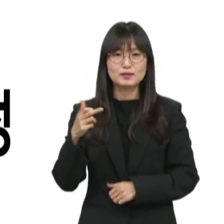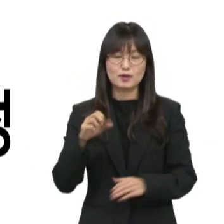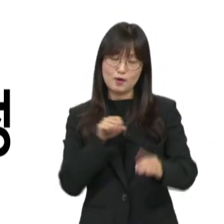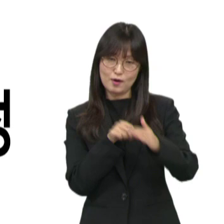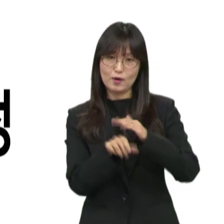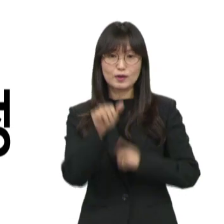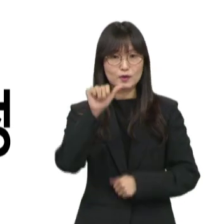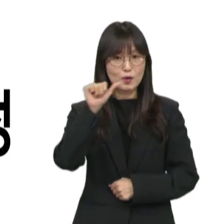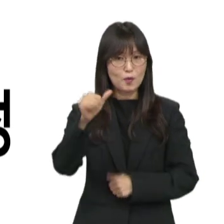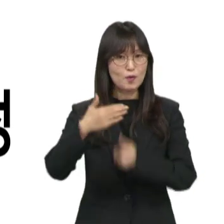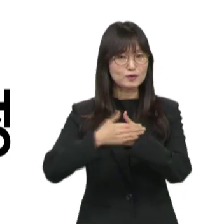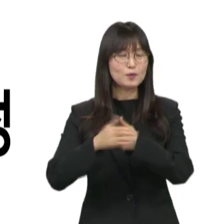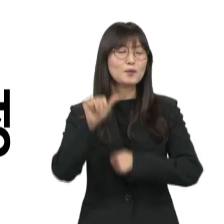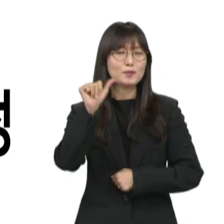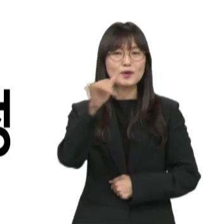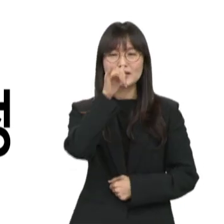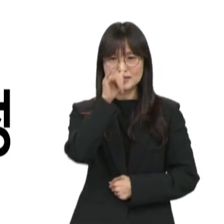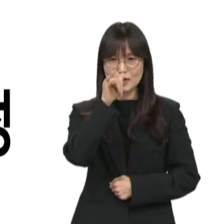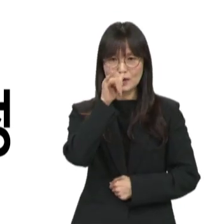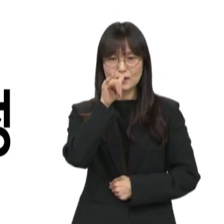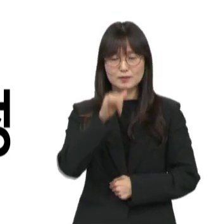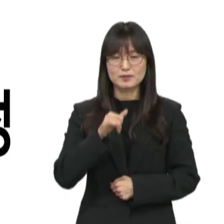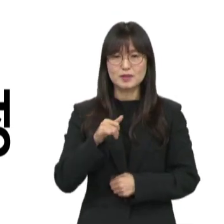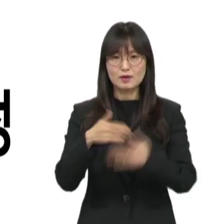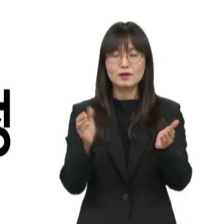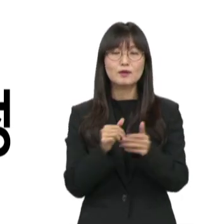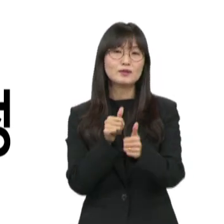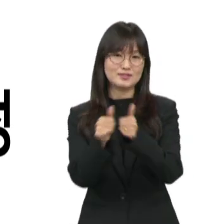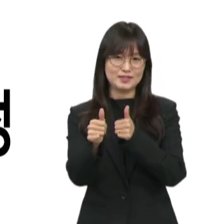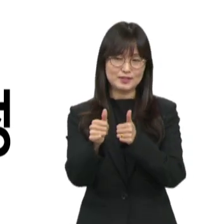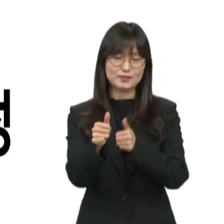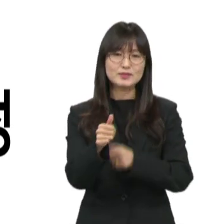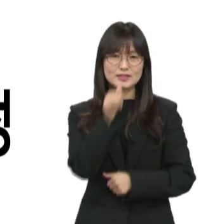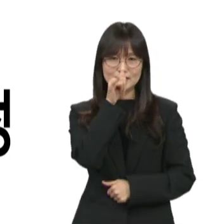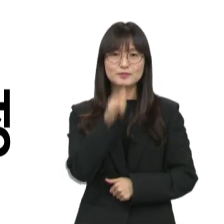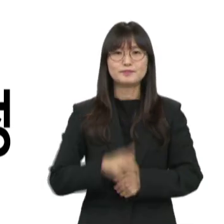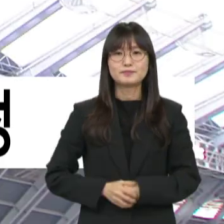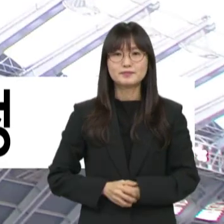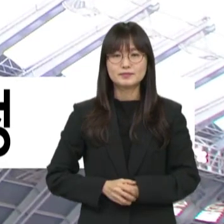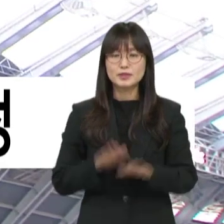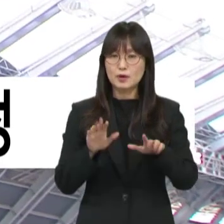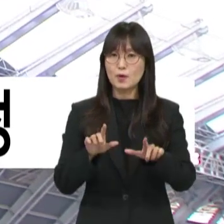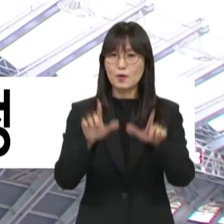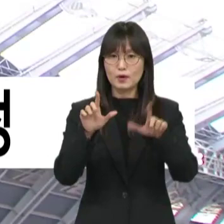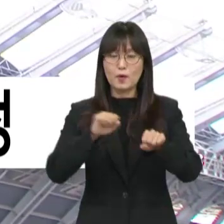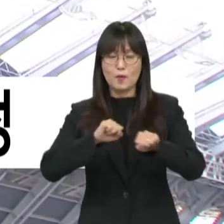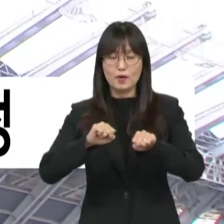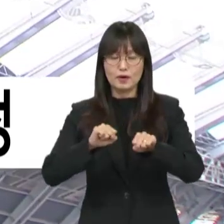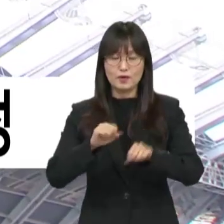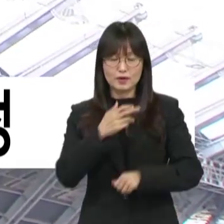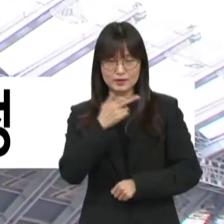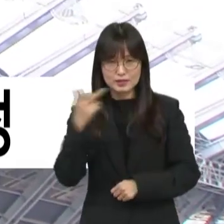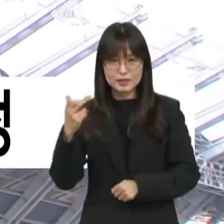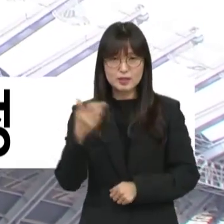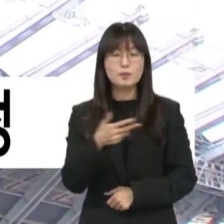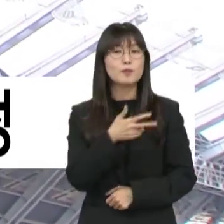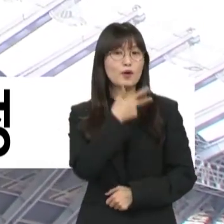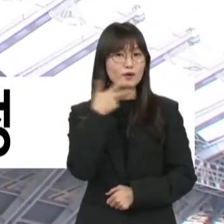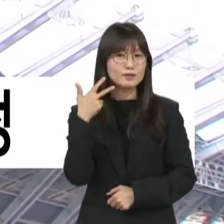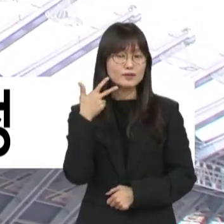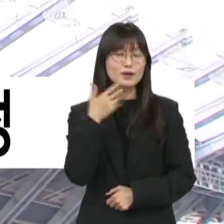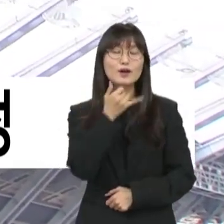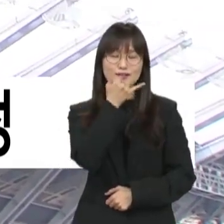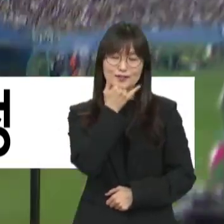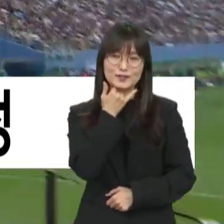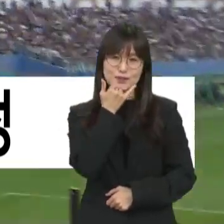기록했고 리그와 컵대회 우승을 거머쥐었습니다 올시즌 활약을 발판삼아 영국과 독일 프랑스 등